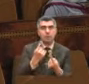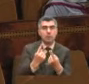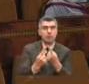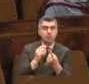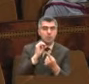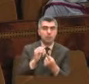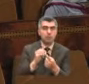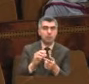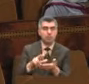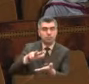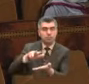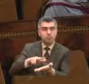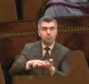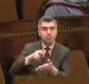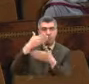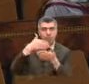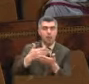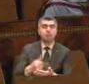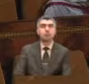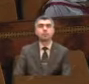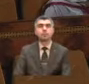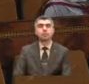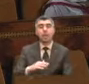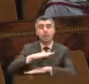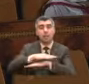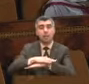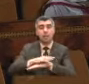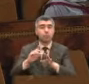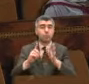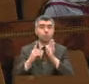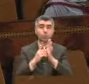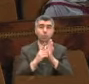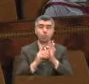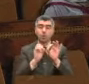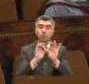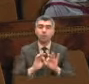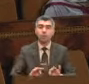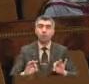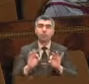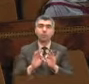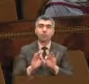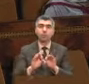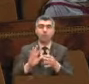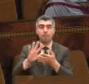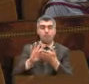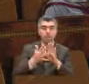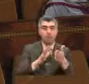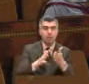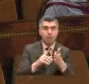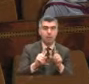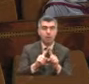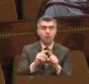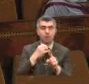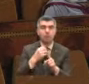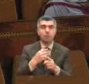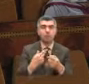اللي صادق عليها المغرب، وعدم احترام الدستور فيما يتعلق بالفصول المتعلقه بالمجال البيئي وكذلك المتعلقه بالديمقراطيه